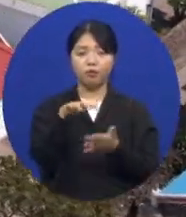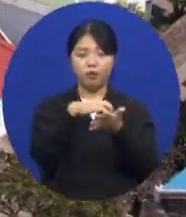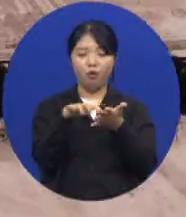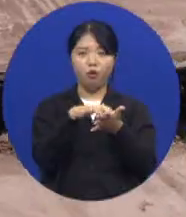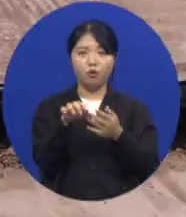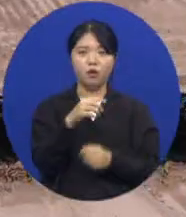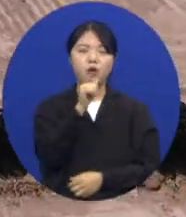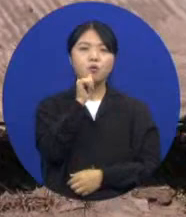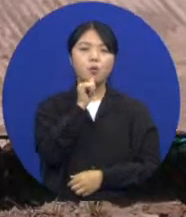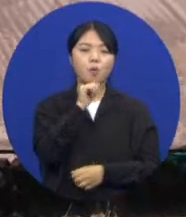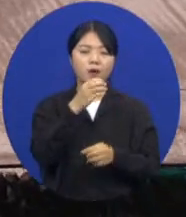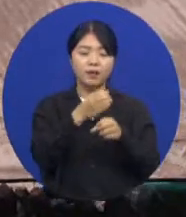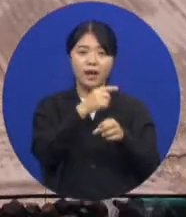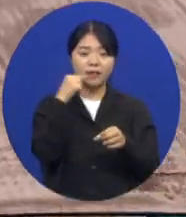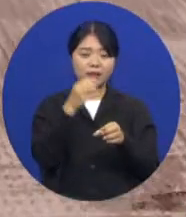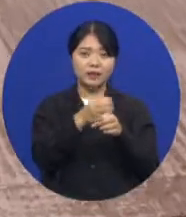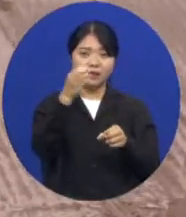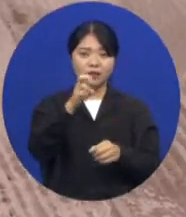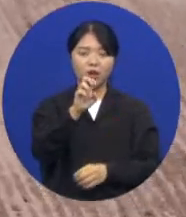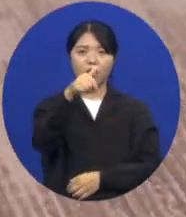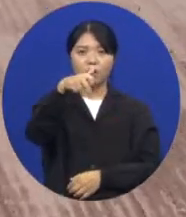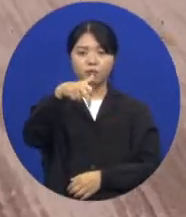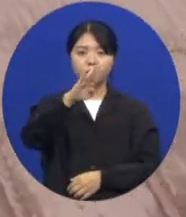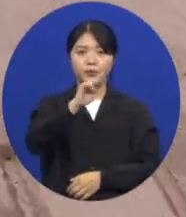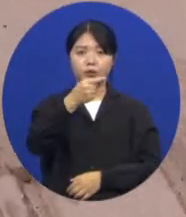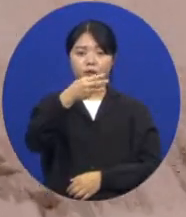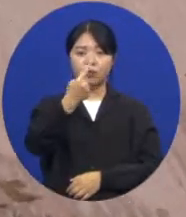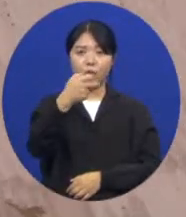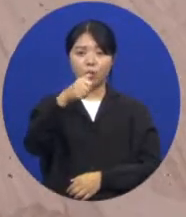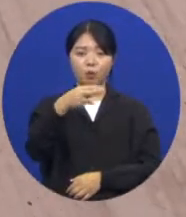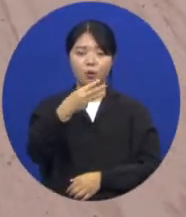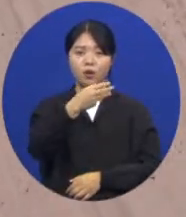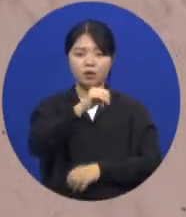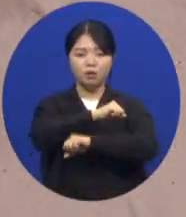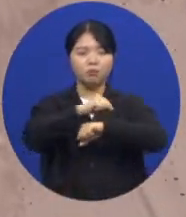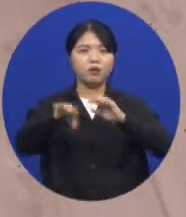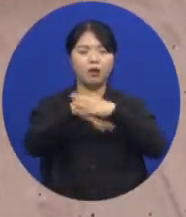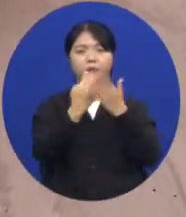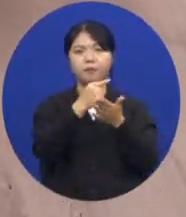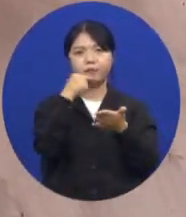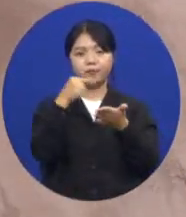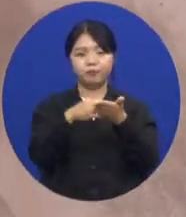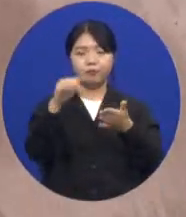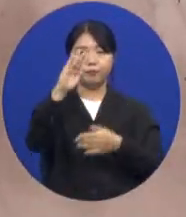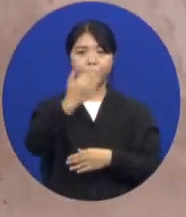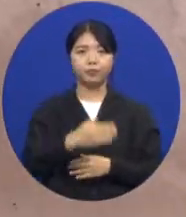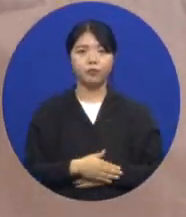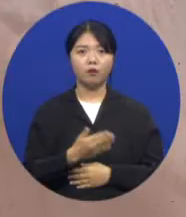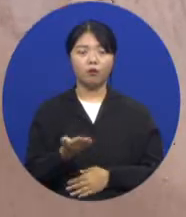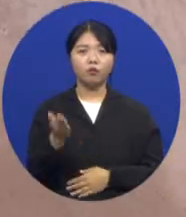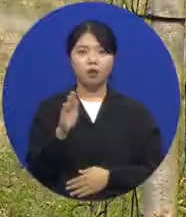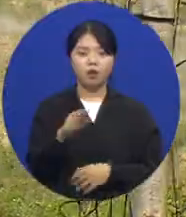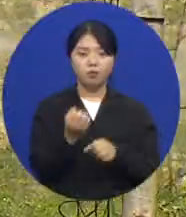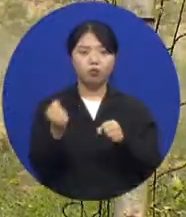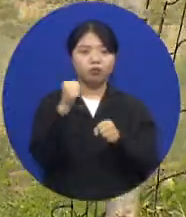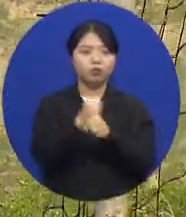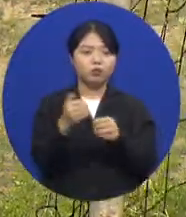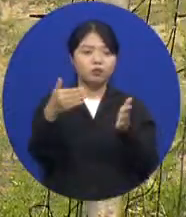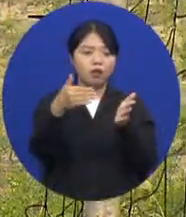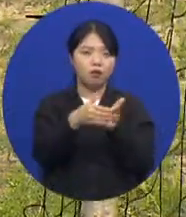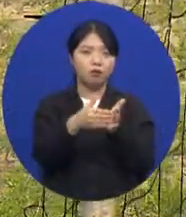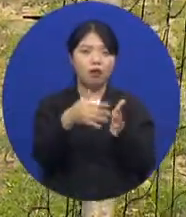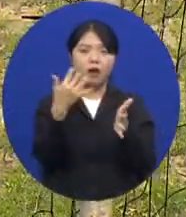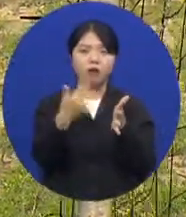콩과 당근, 브로콜리 등 농작물도 1255헥타르가 피해를 입었습니다. 하지만 복구를